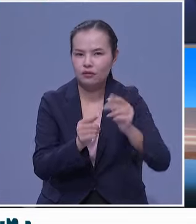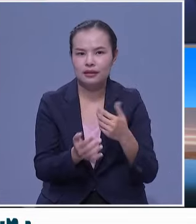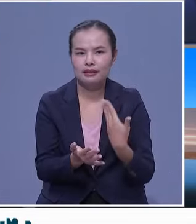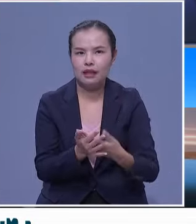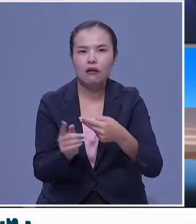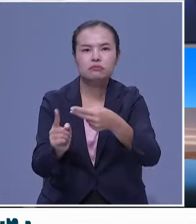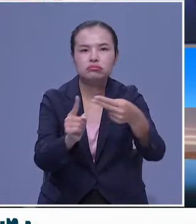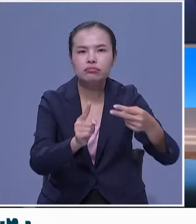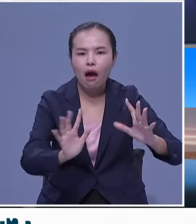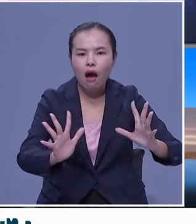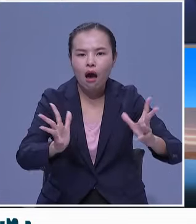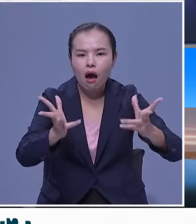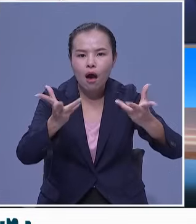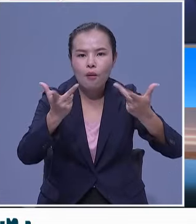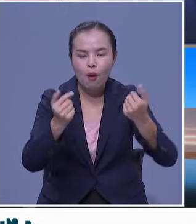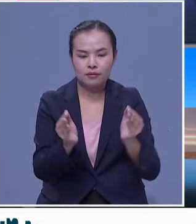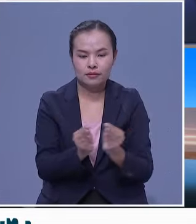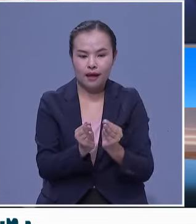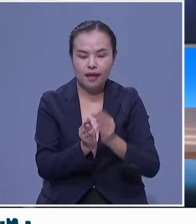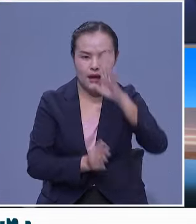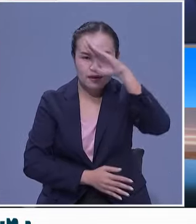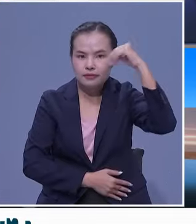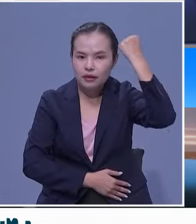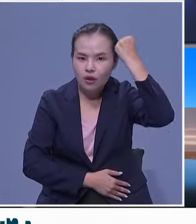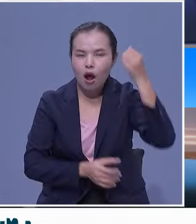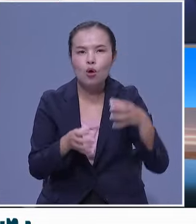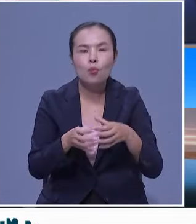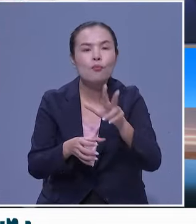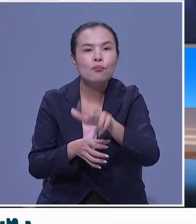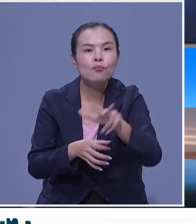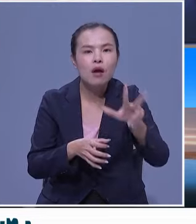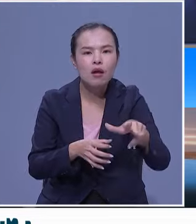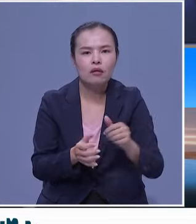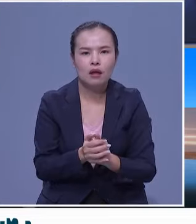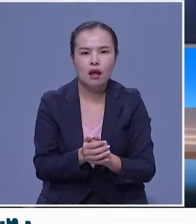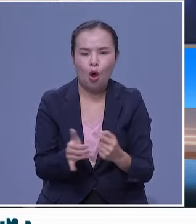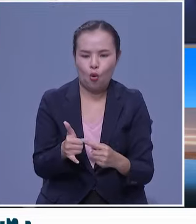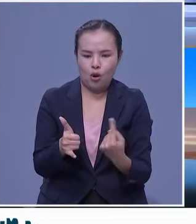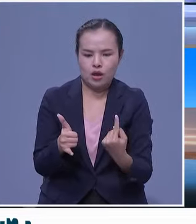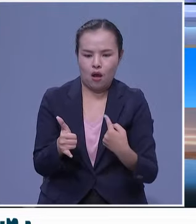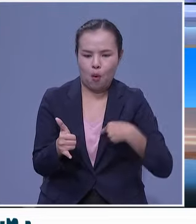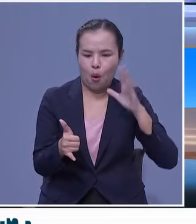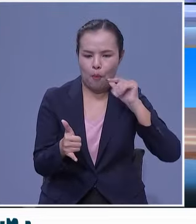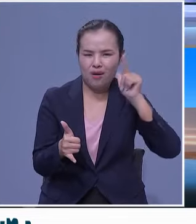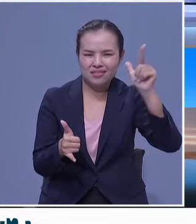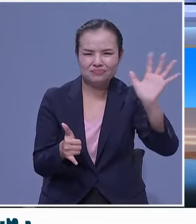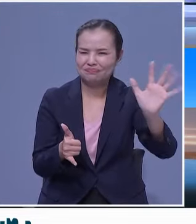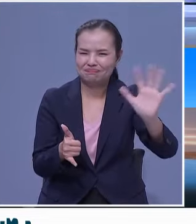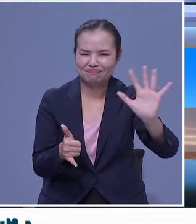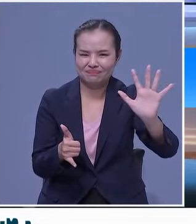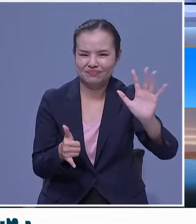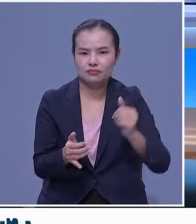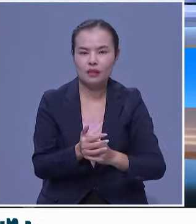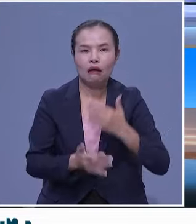หมื่นหมดเนี่ยคะแนนความนิยมของนายกอิงซึ่งทางพรรคเพื่อไทยเขาก็บอกว่าอิงคนเดียวไม่เกี่ยวกับพ่อเนี่ย มันจะสามาร